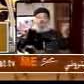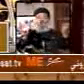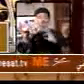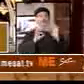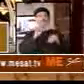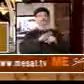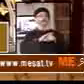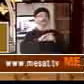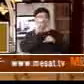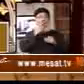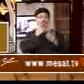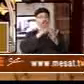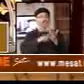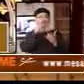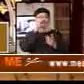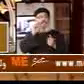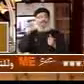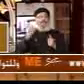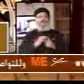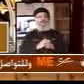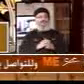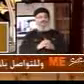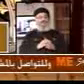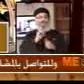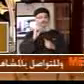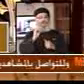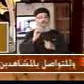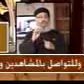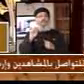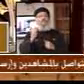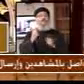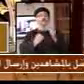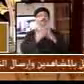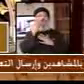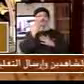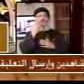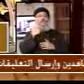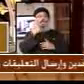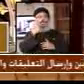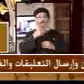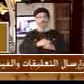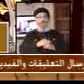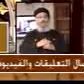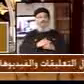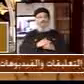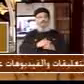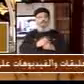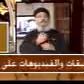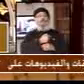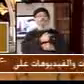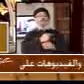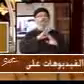عن مشاعرك الحقيقية. وزي ما قلت لكم مفتاح المعجزة دي كلمة أشفق